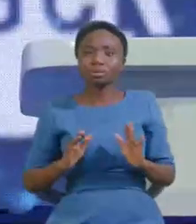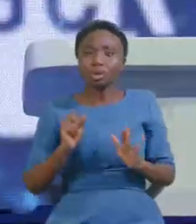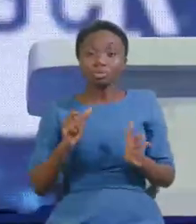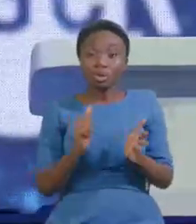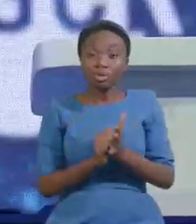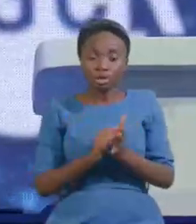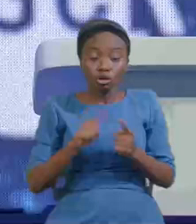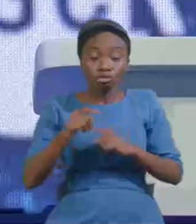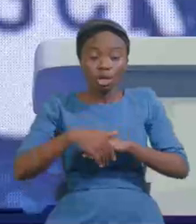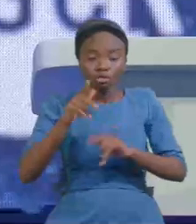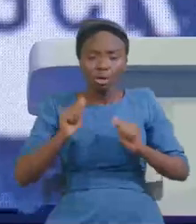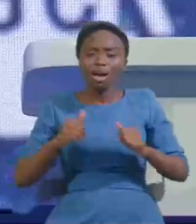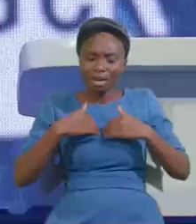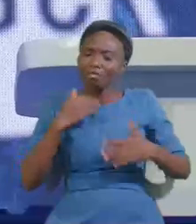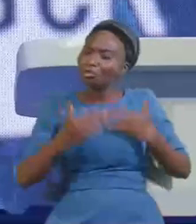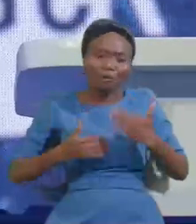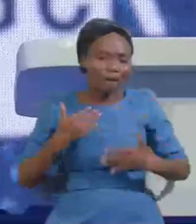pour que ce soit tu aies la paix,